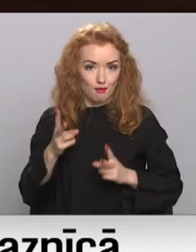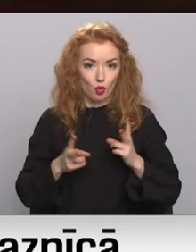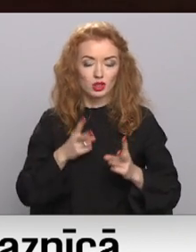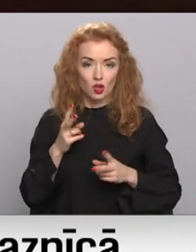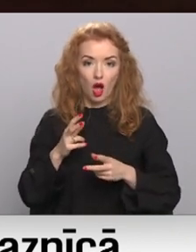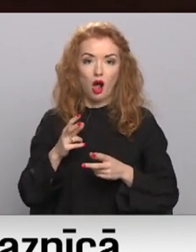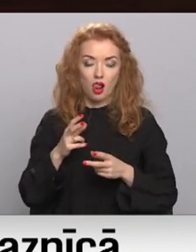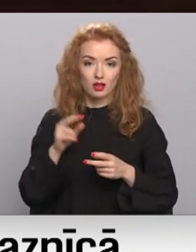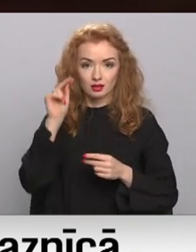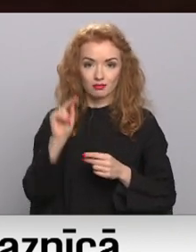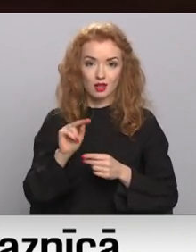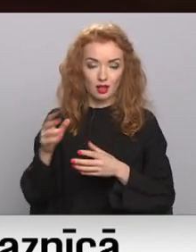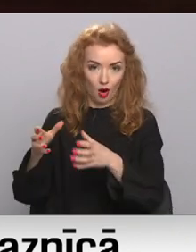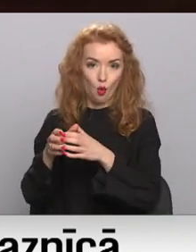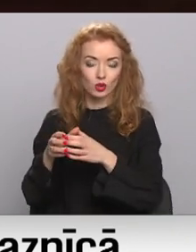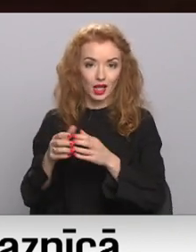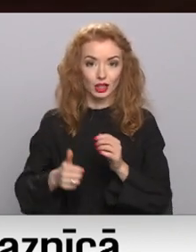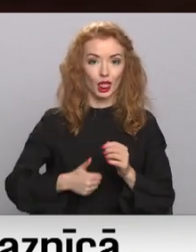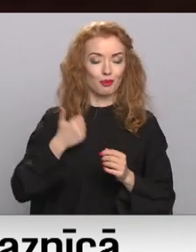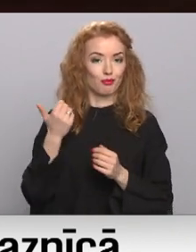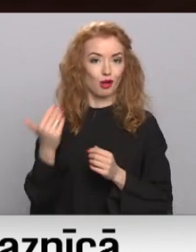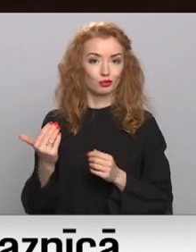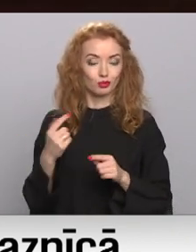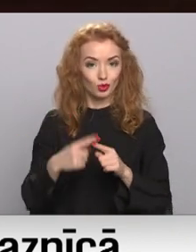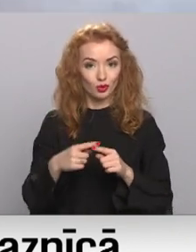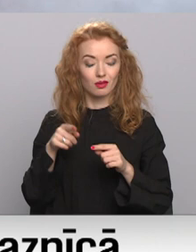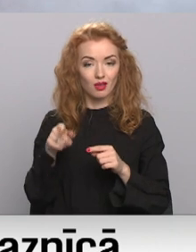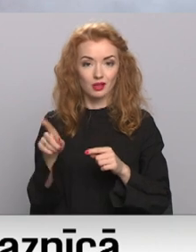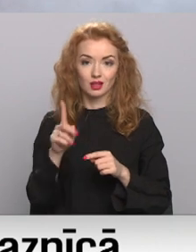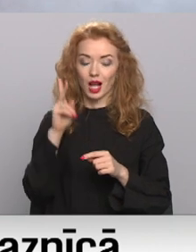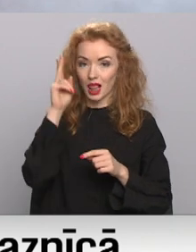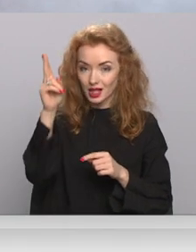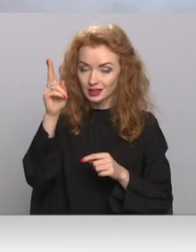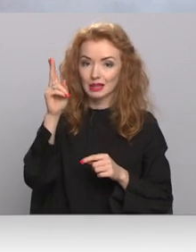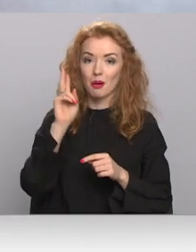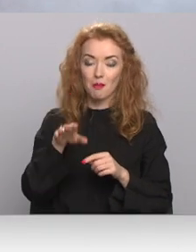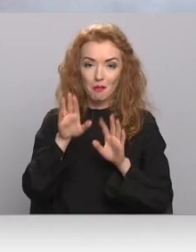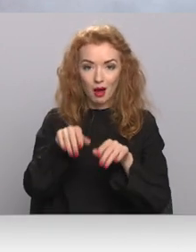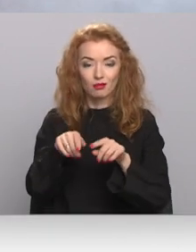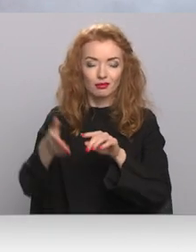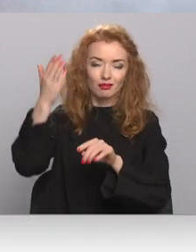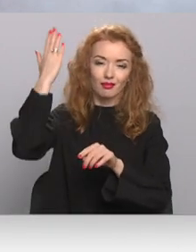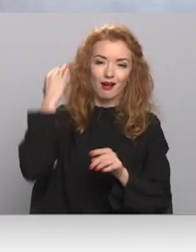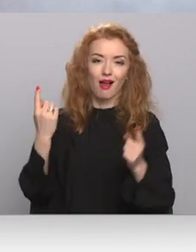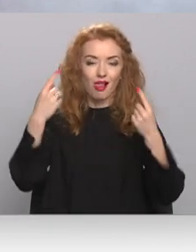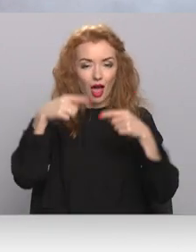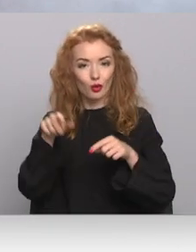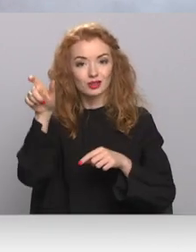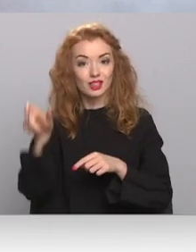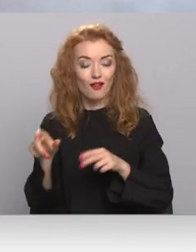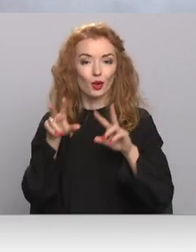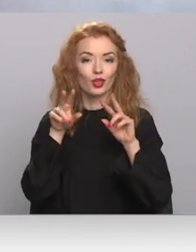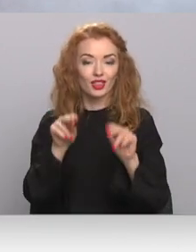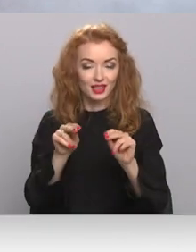draudzes īpašums, kas nes sevi liecību par vismaz tā laika cilvēku ticību,